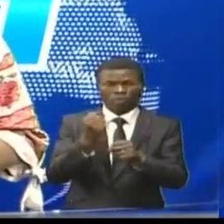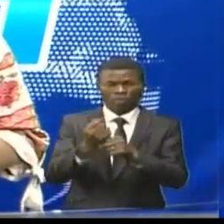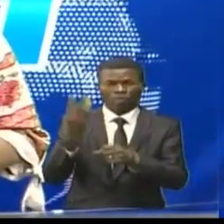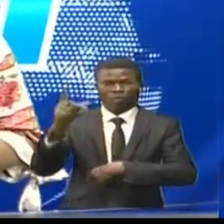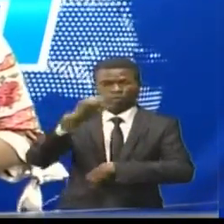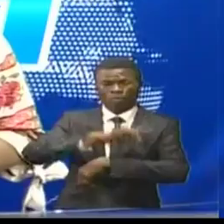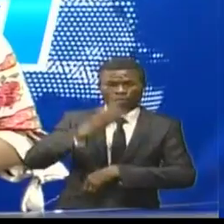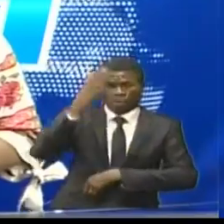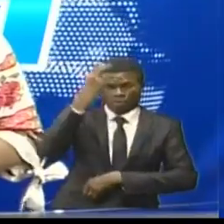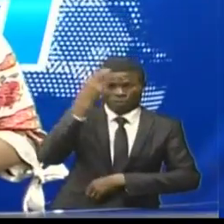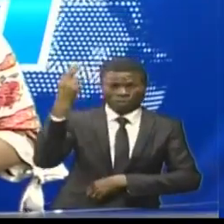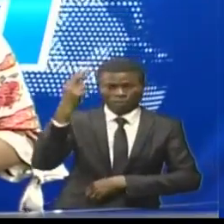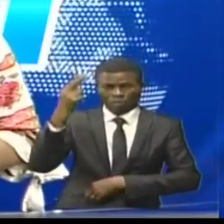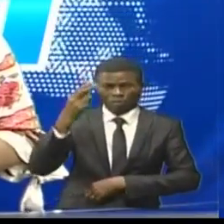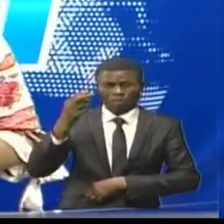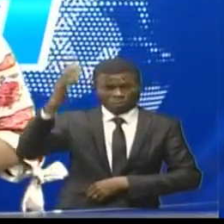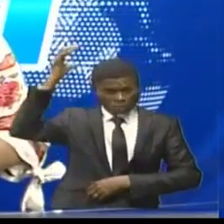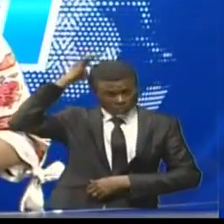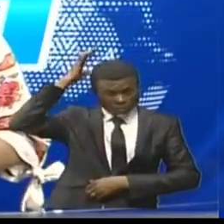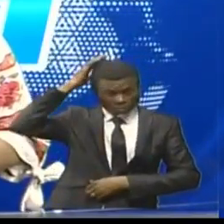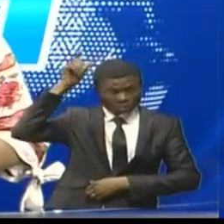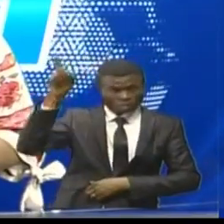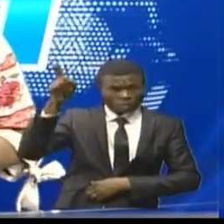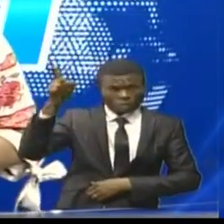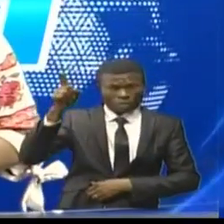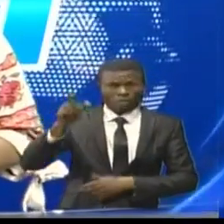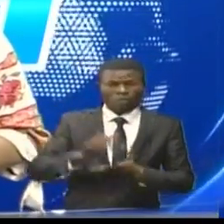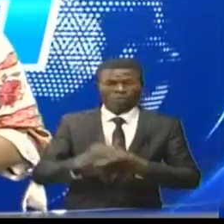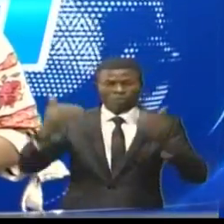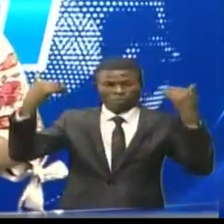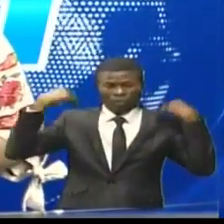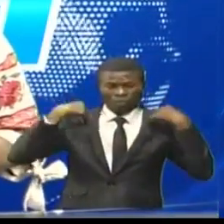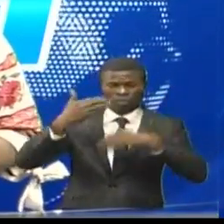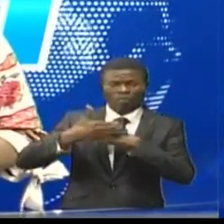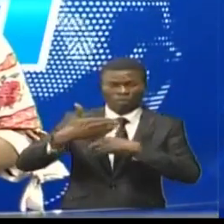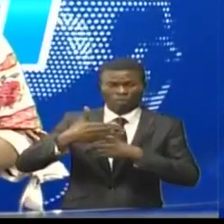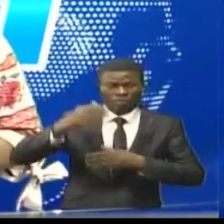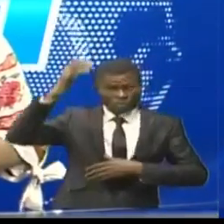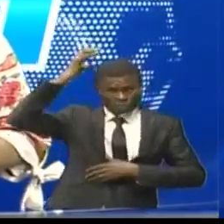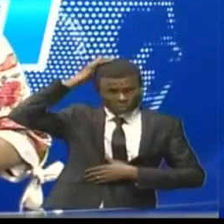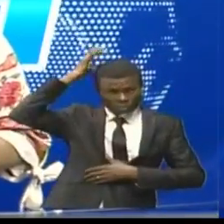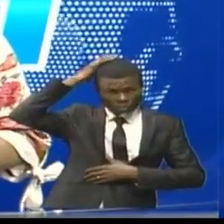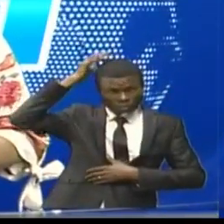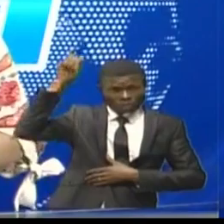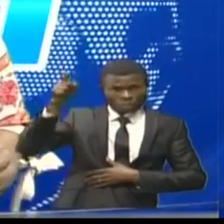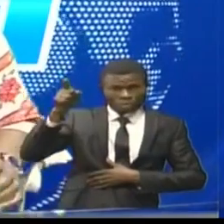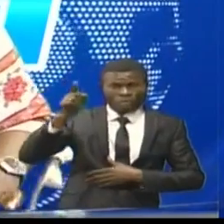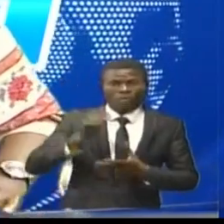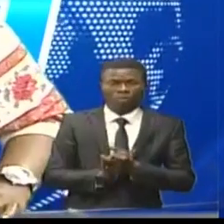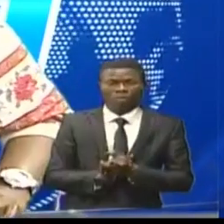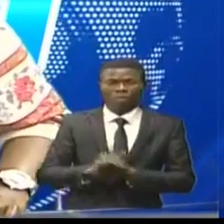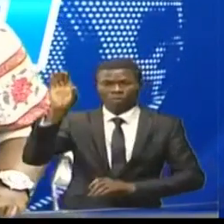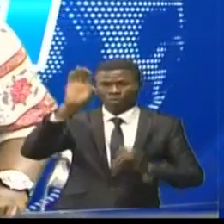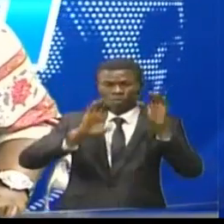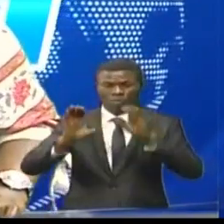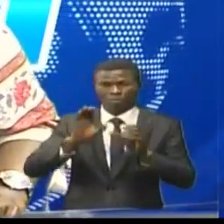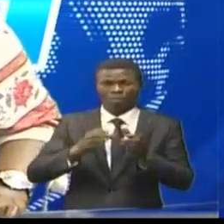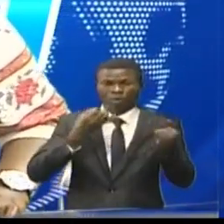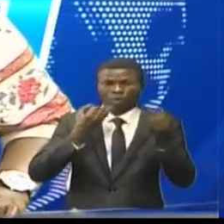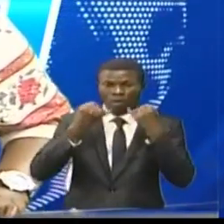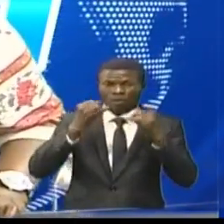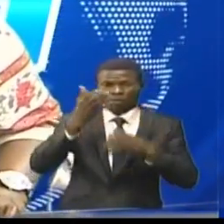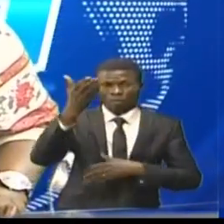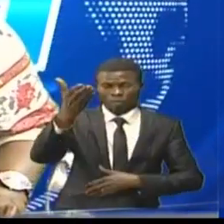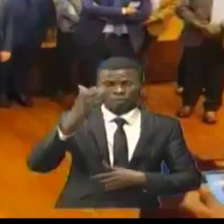3 jours ouverts par le cardinal Peter Turkson, chancelier de l'Académie pontificale des sciences. Un commentaire de Marie